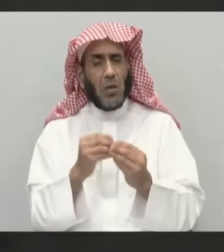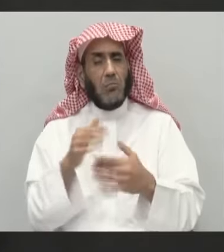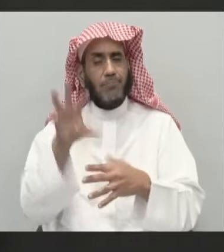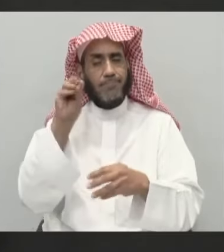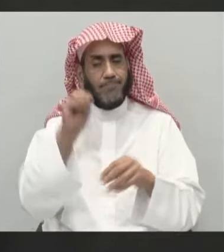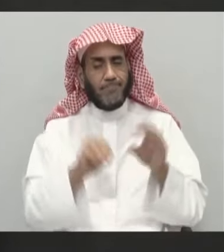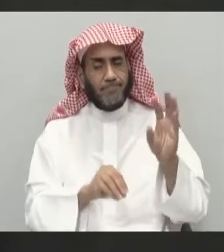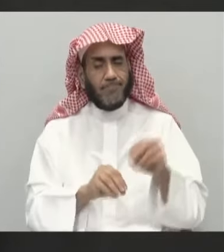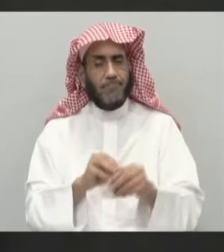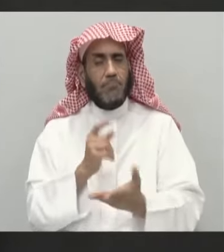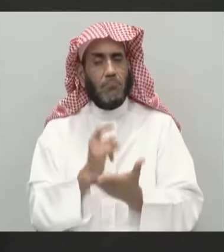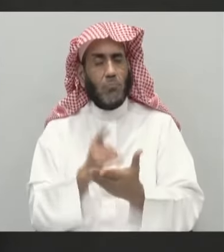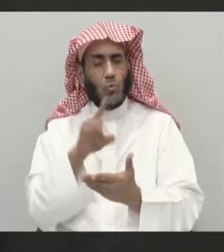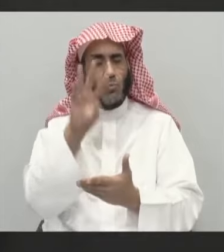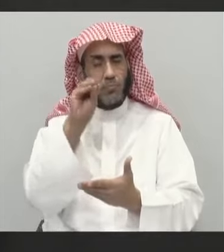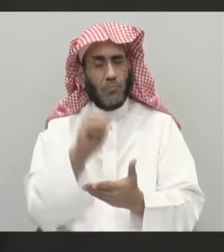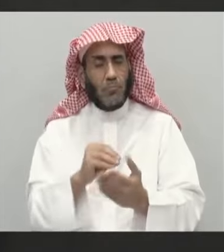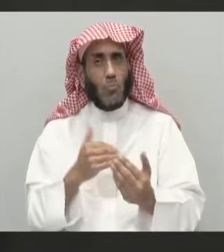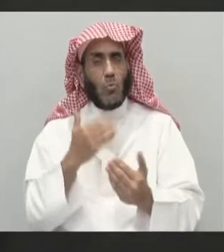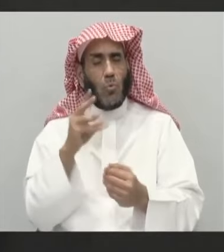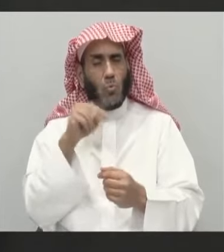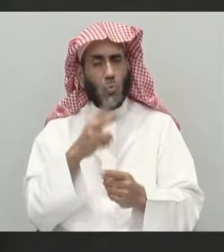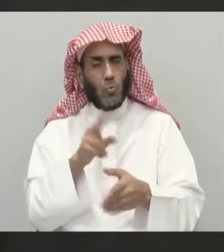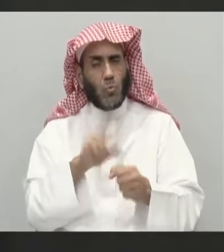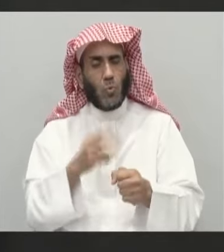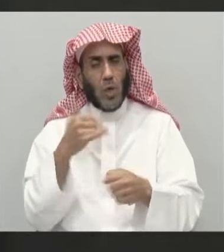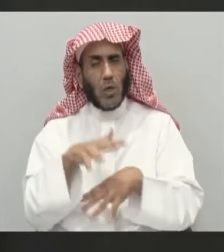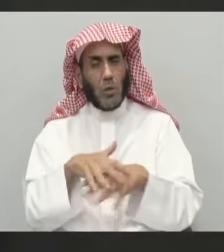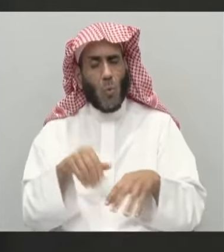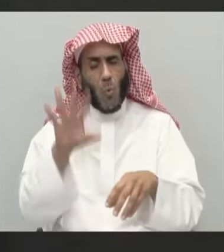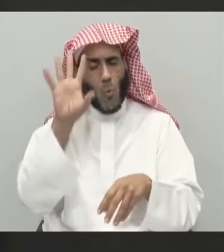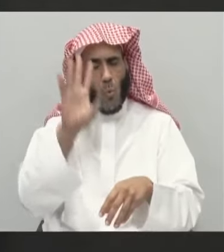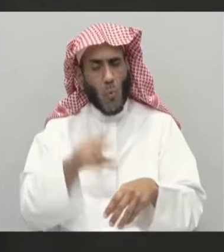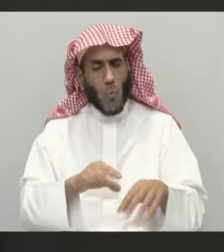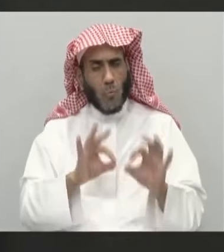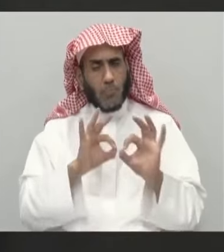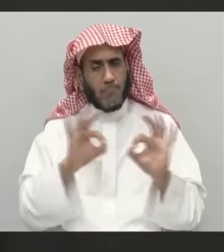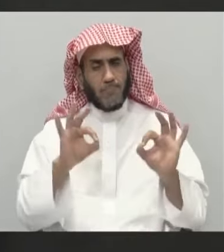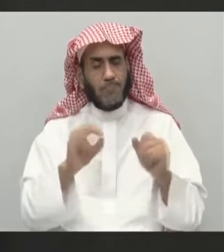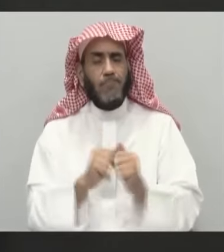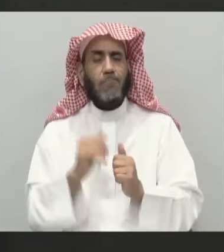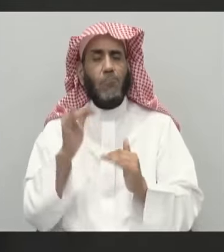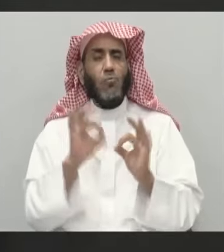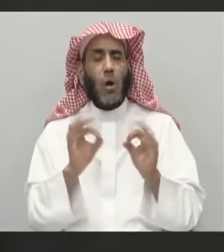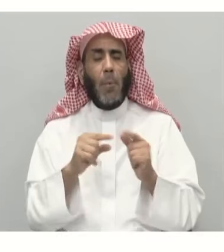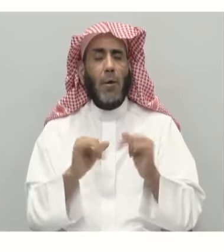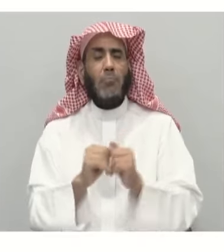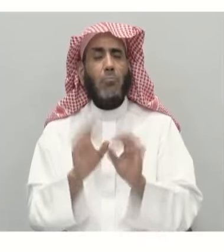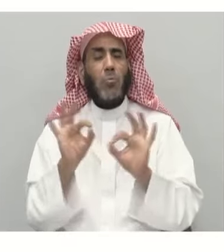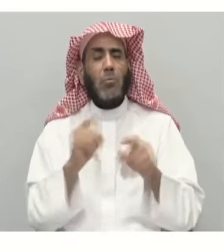وتركنا لكم الباقي اتمنى ان تعود وتملا الجدول وفق المعايير التي اتخذناها وراينا